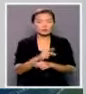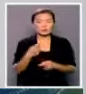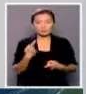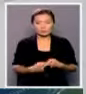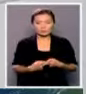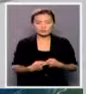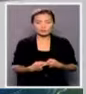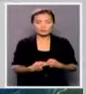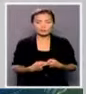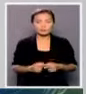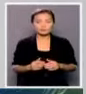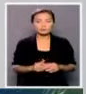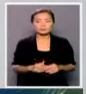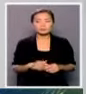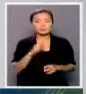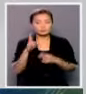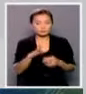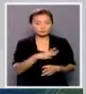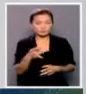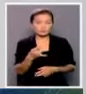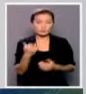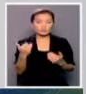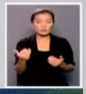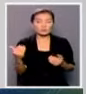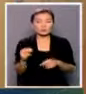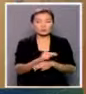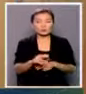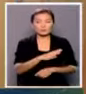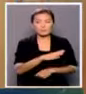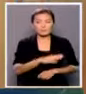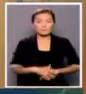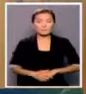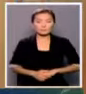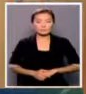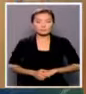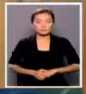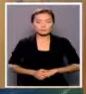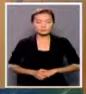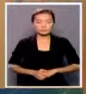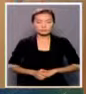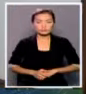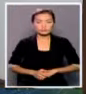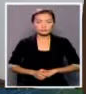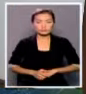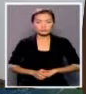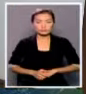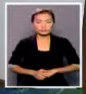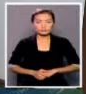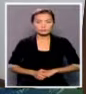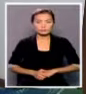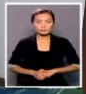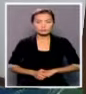келмейді. Шағымдандық. Мердігер мекеме келіп жасады. Жөндеу жұмыстарын бірақ қайталап тұр.